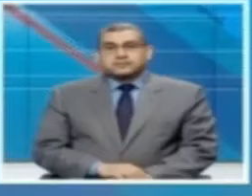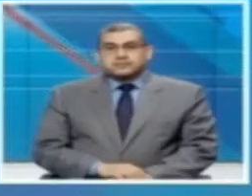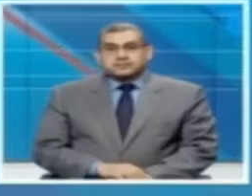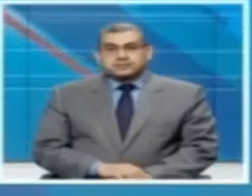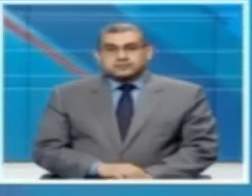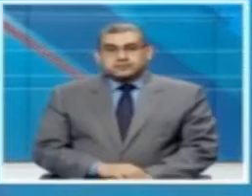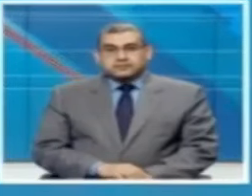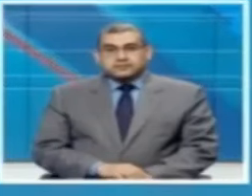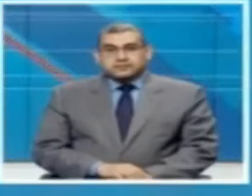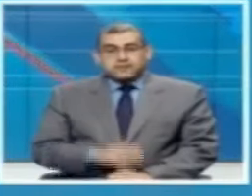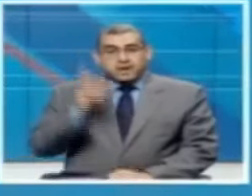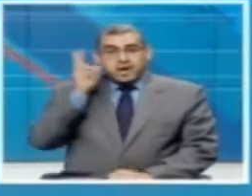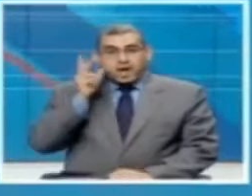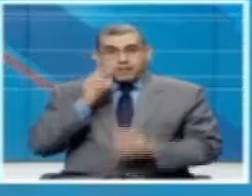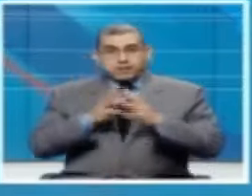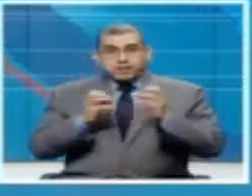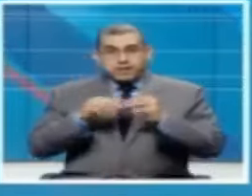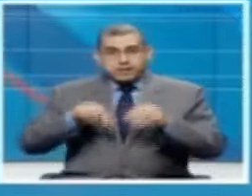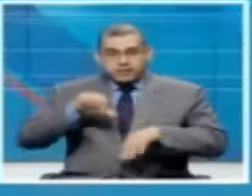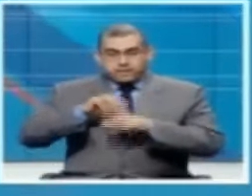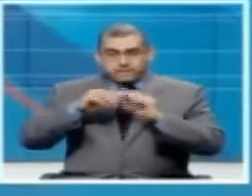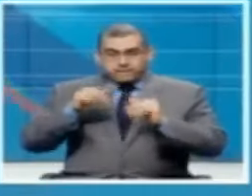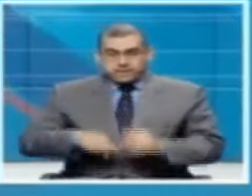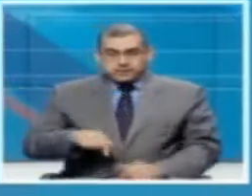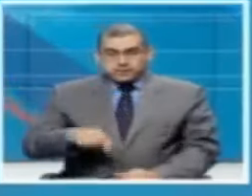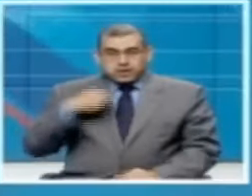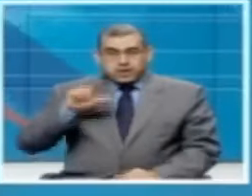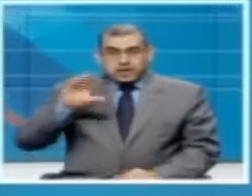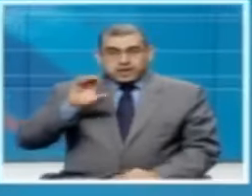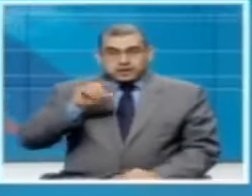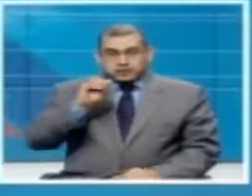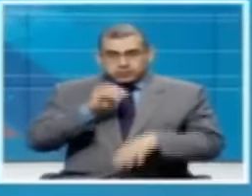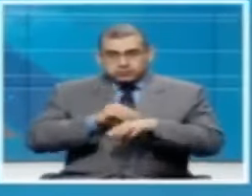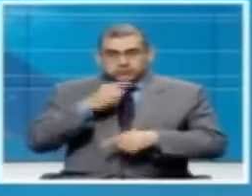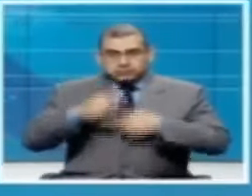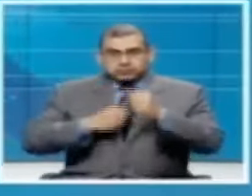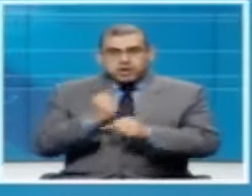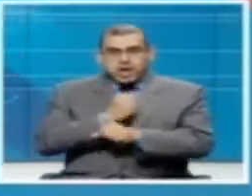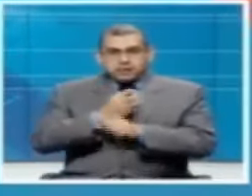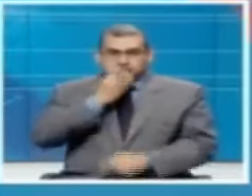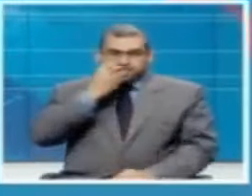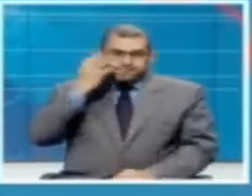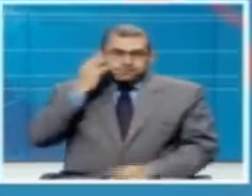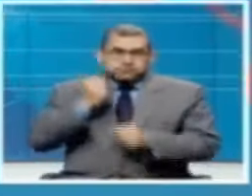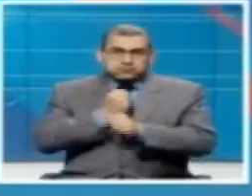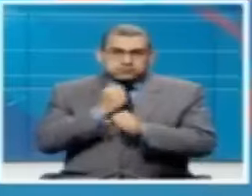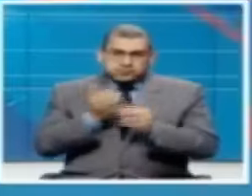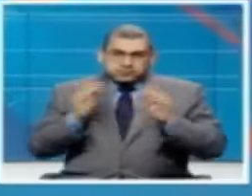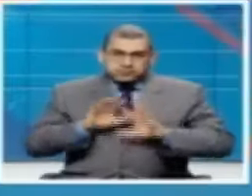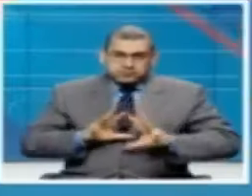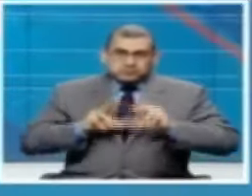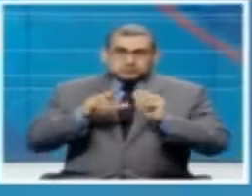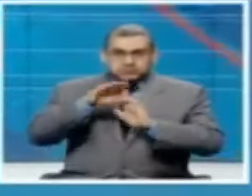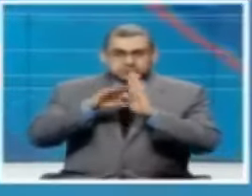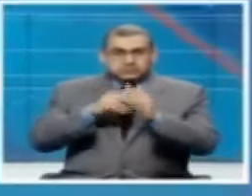رمضان الاخبار بتفصيل من القاهره وجه الرئيس عبد الفتاح السيسي بمواصله العمل المكثف في جود التطوير